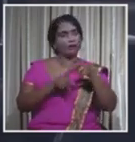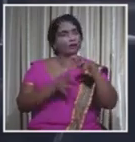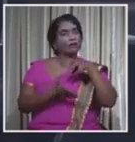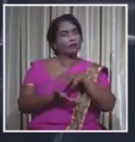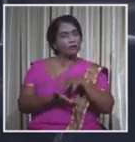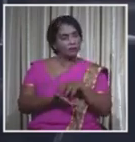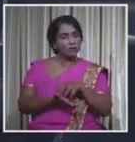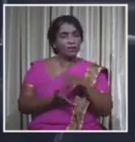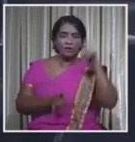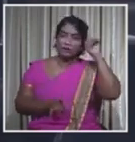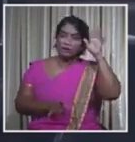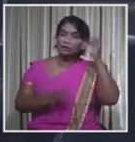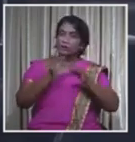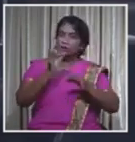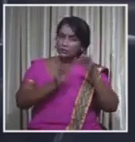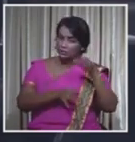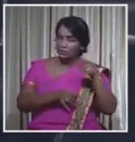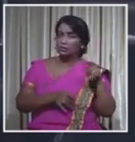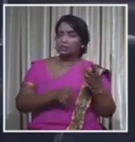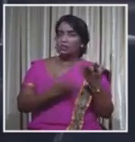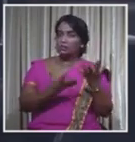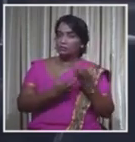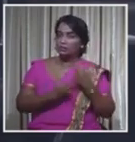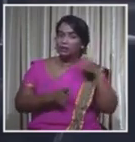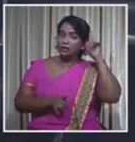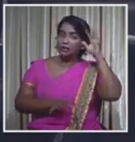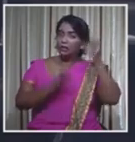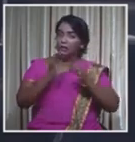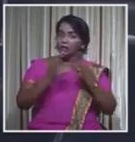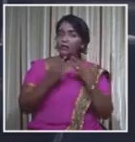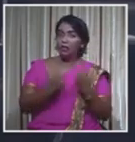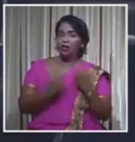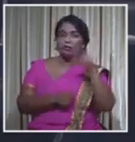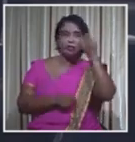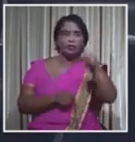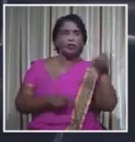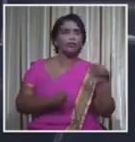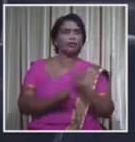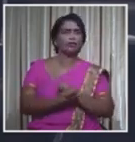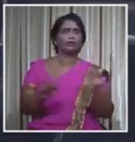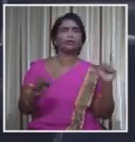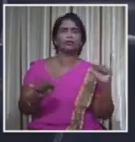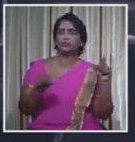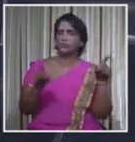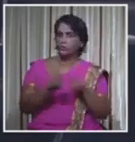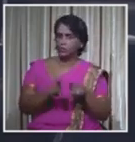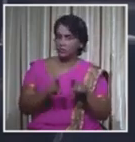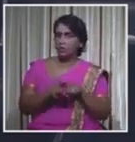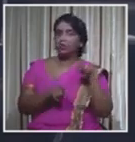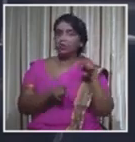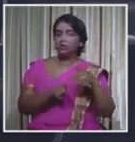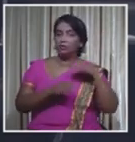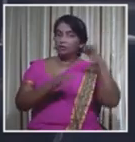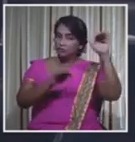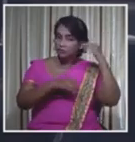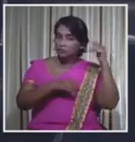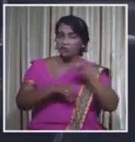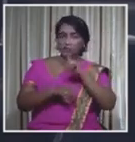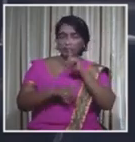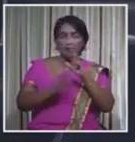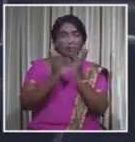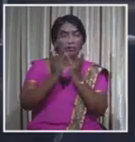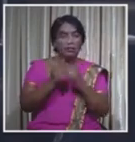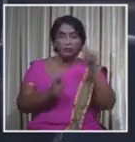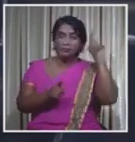අනුරාධපුර දිස්ත්‍රික්කේ කිරිගොවියෝ ලැබිච්ච කිරි දෙනුන් ලැබිච්ච කෙනෙක් නැහැ. ඒ වගේ මේ ඉම්පෝර්ට් කරනවා කියපු ගාන